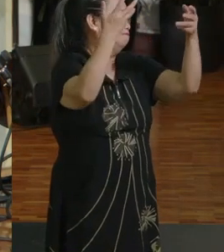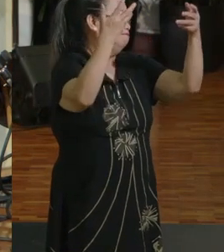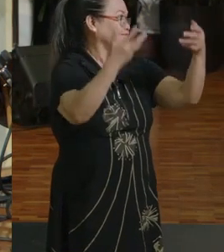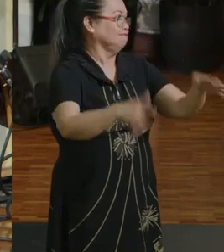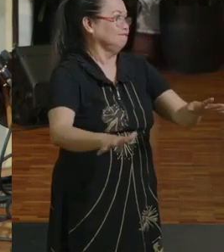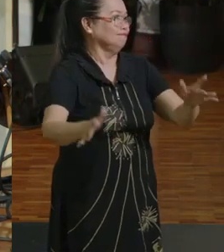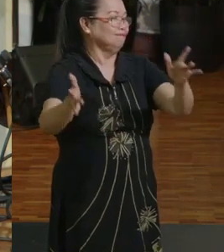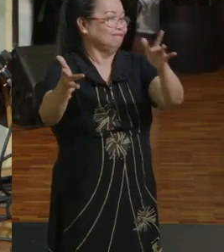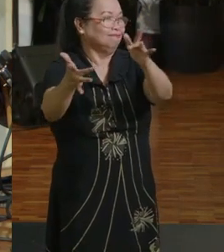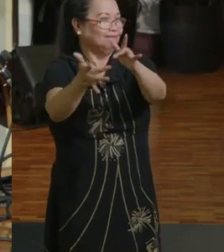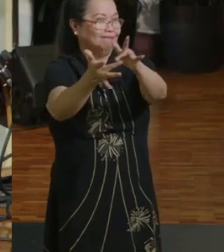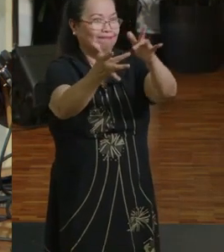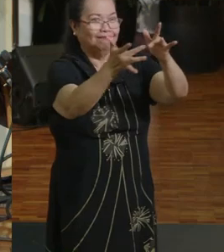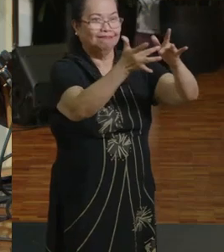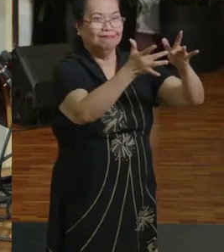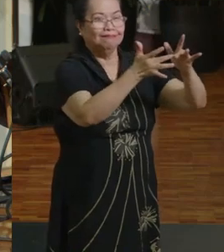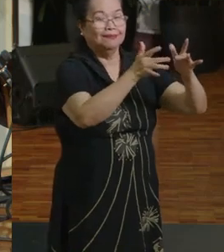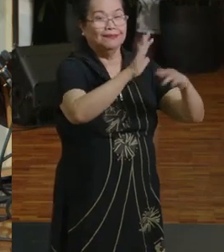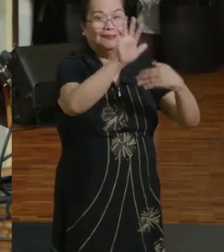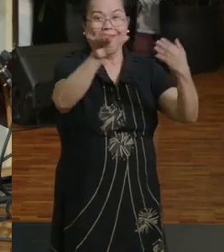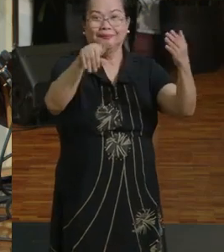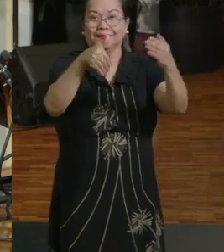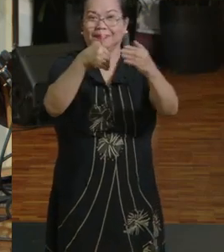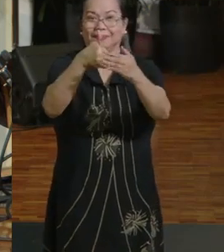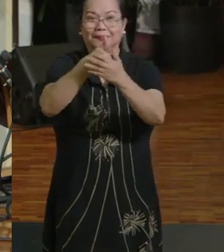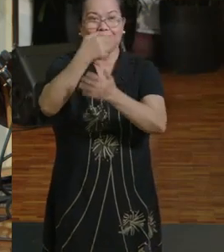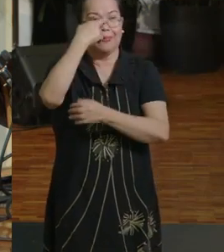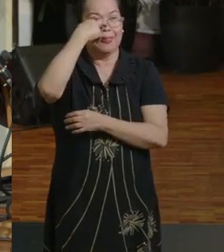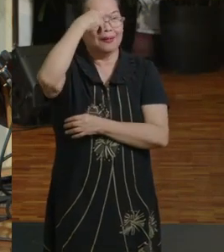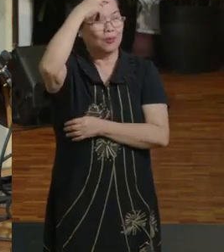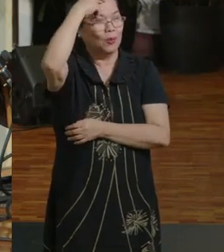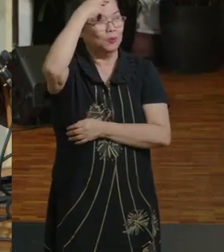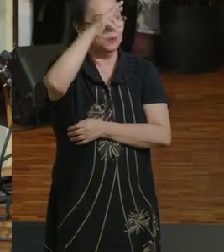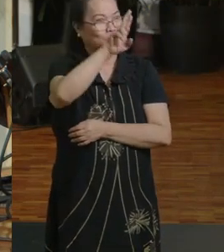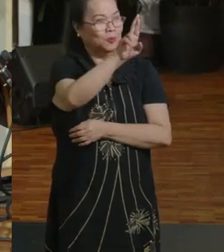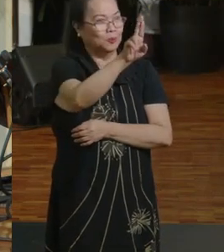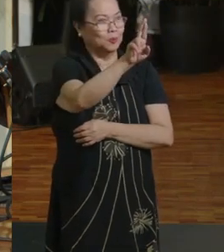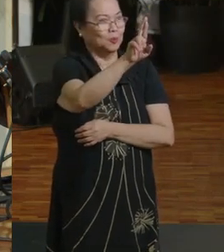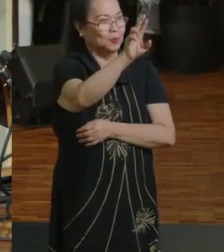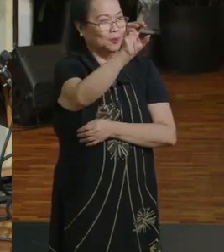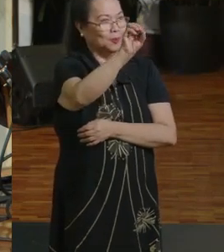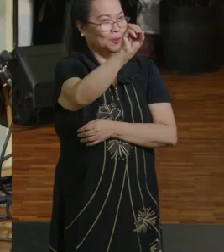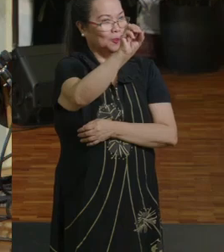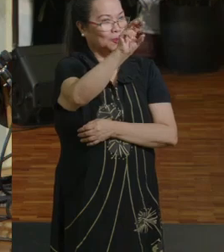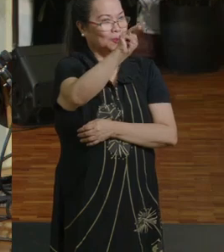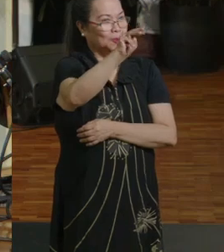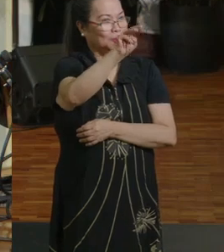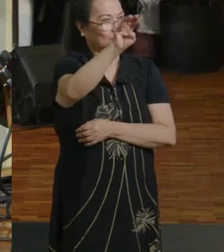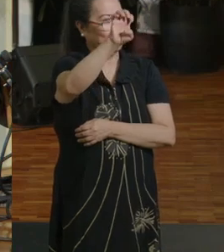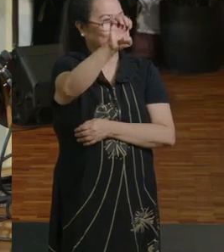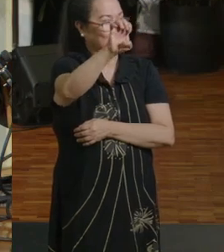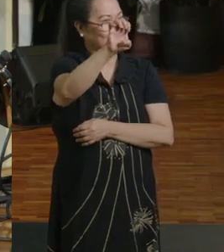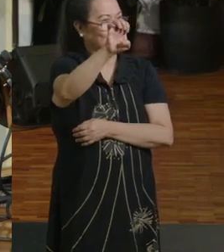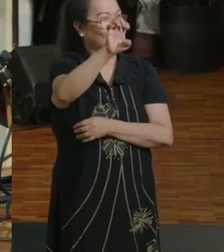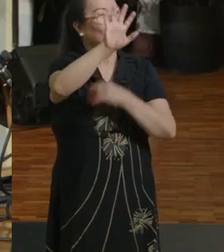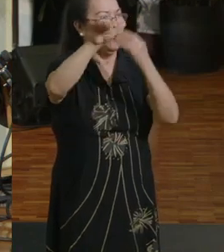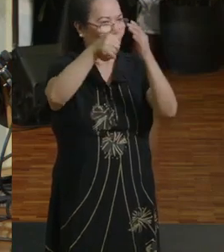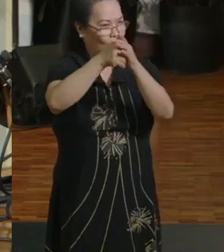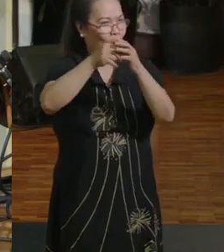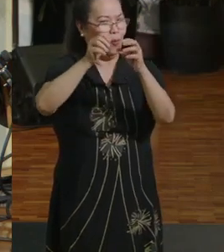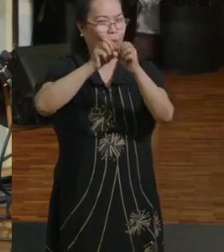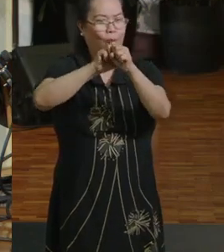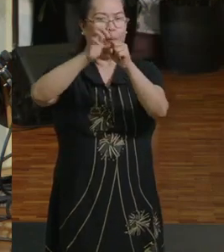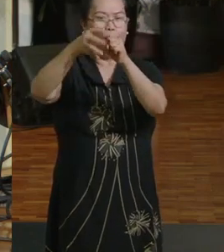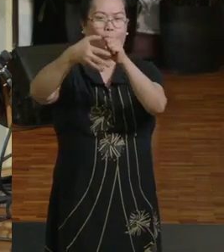Nakarating hanggang sa sentro ng empire, sa Rome, at sa iba't ibang parte pa ng